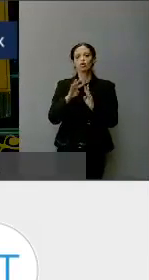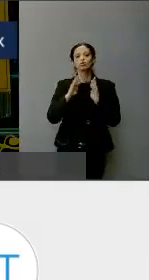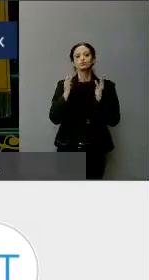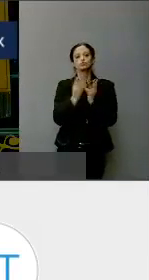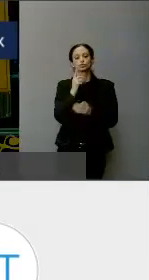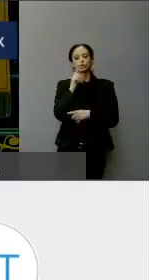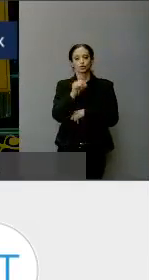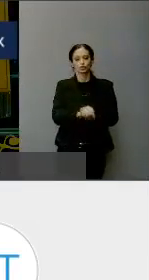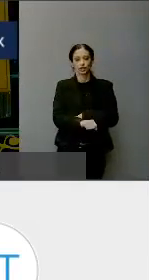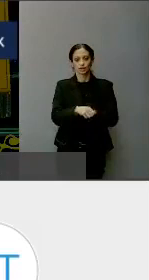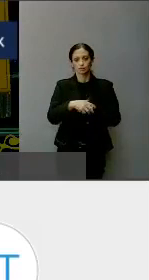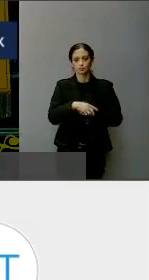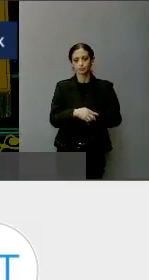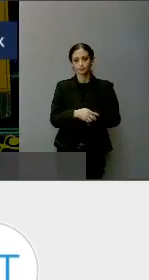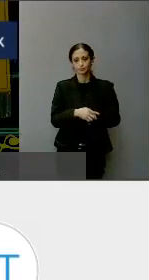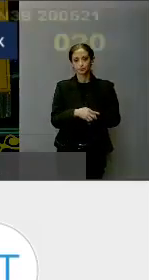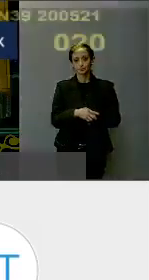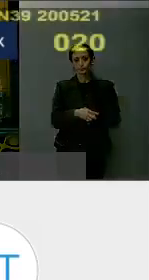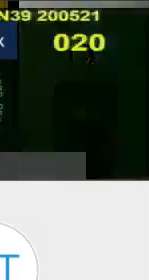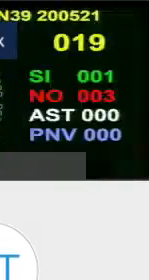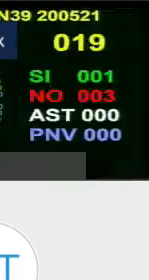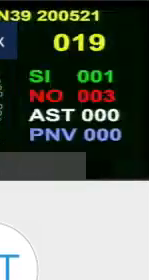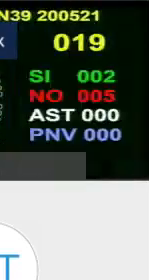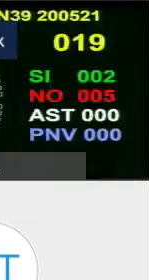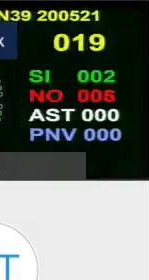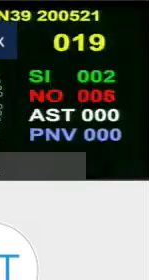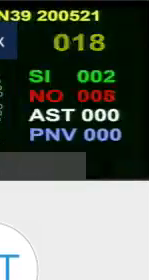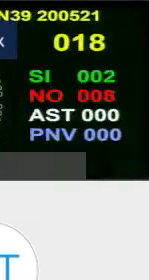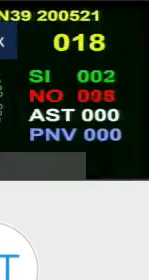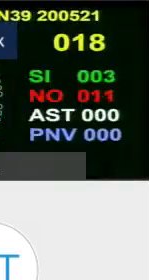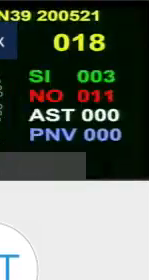contrario si vota